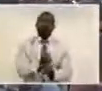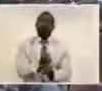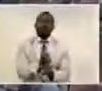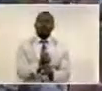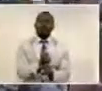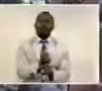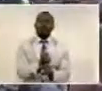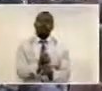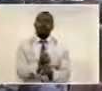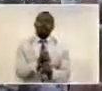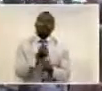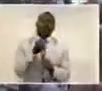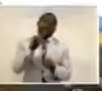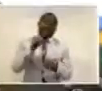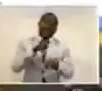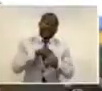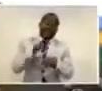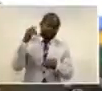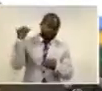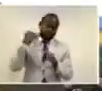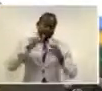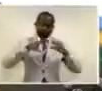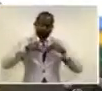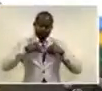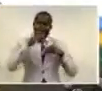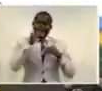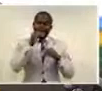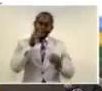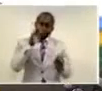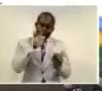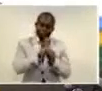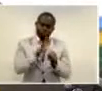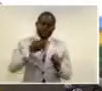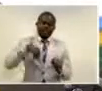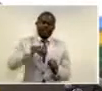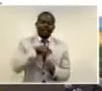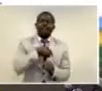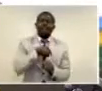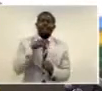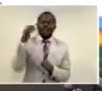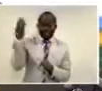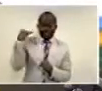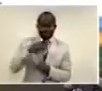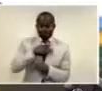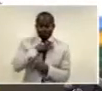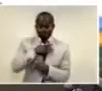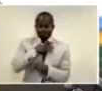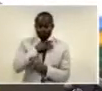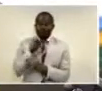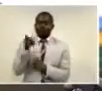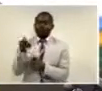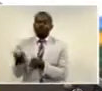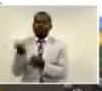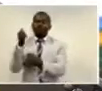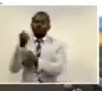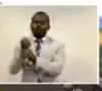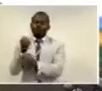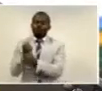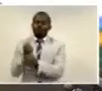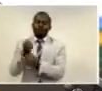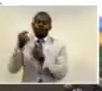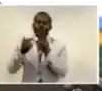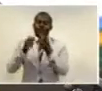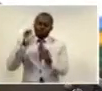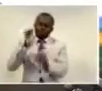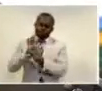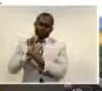ibyo mwatwemereye ubwo muheruka kudusura byashyizwe mu bikorwa ibyinshi rero twarabibonye